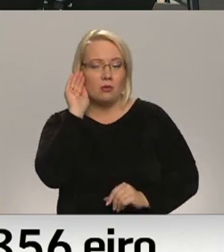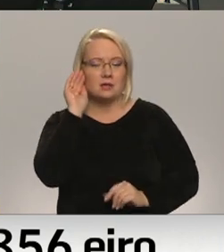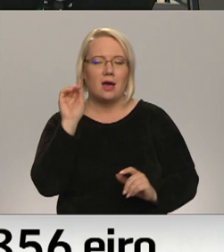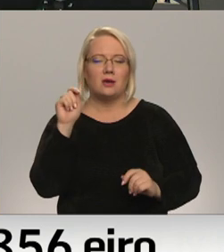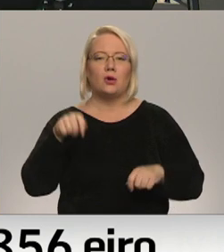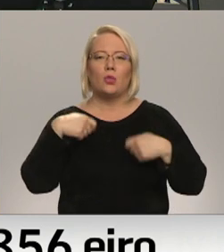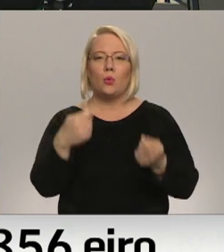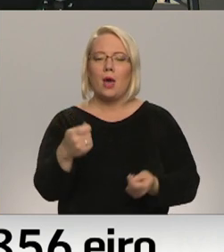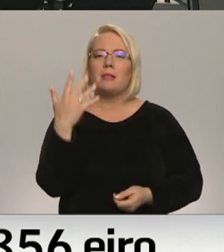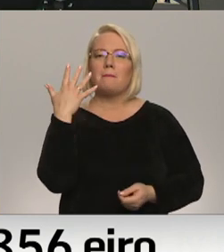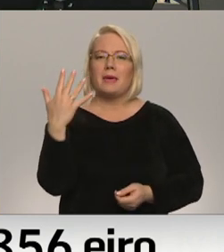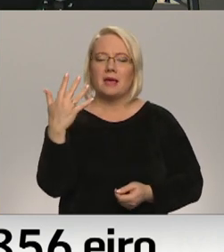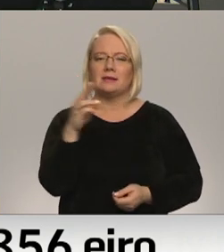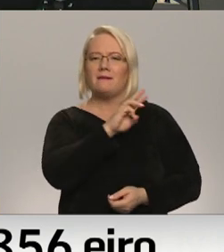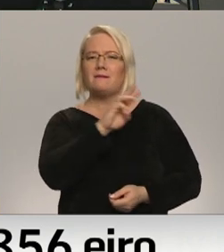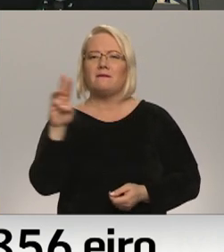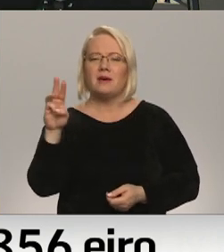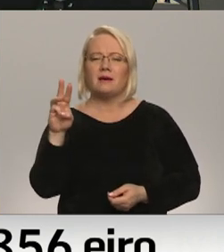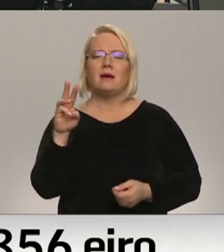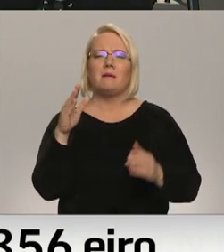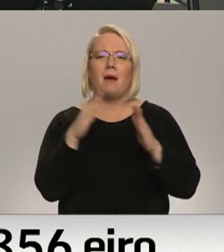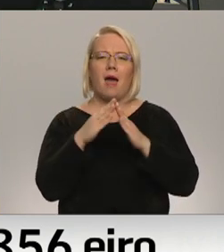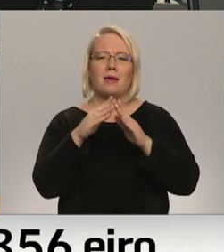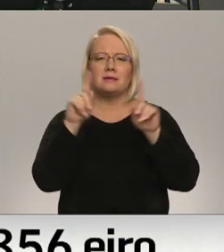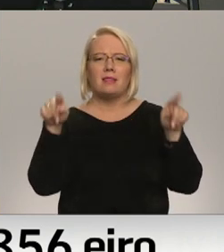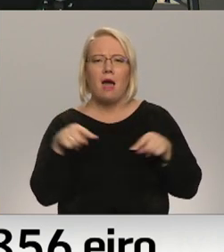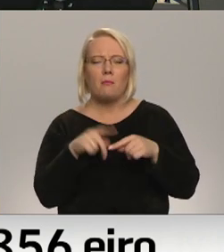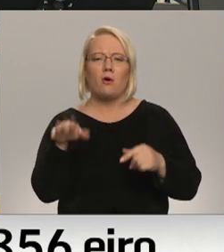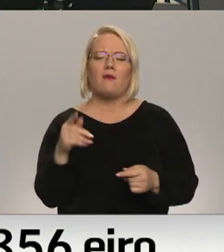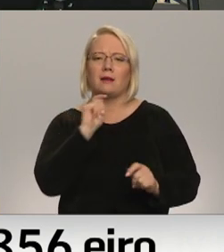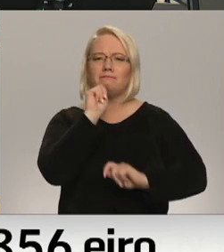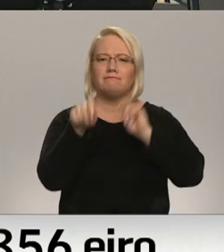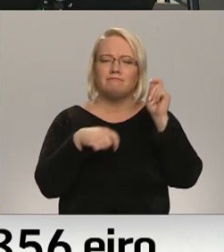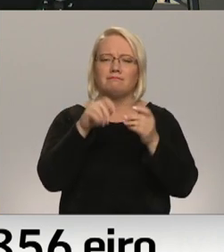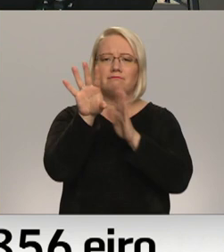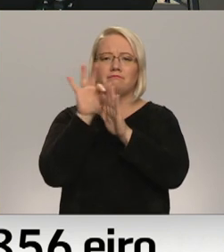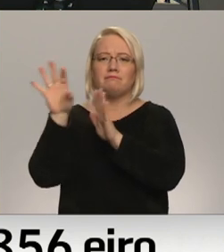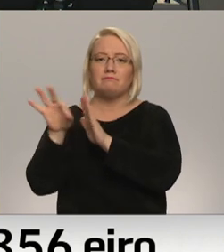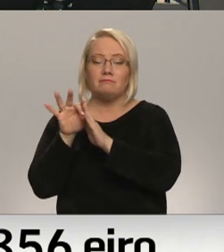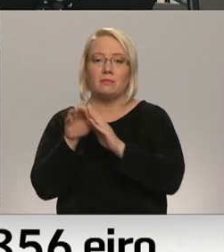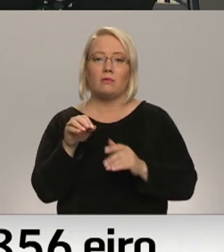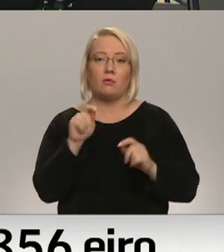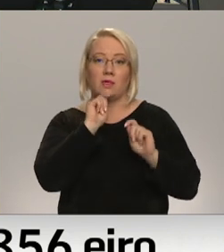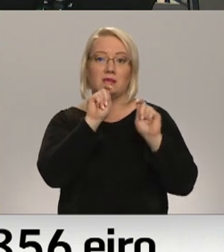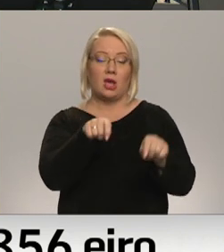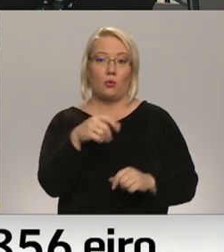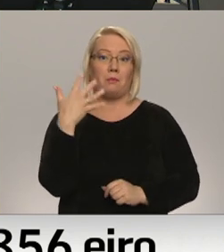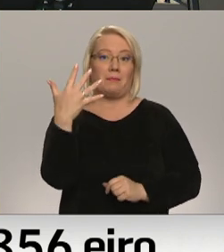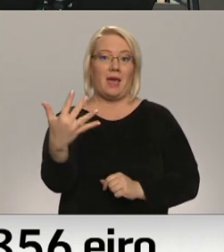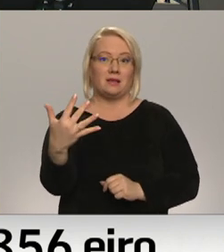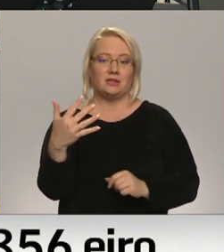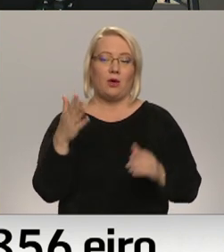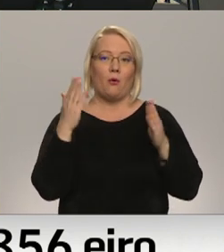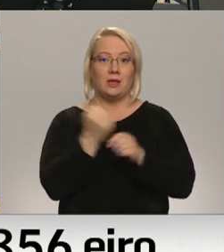Dod 5 LV mājaslapu, kurā tu vari izvēlēties sev kādu mīļu kompozīciju par ziedojumiem. Un ziedot vismaz 5 un izdarīt labu